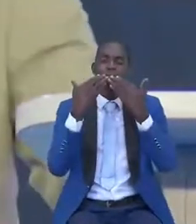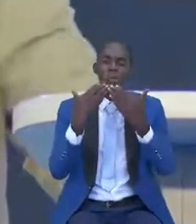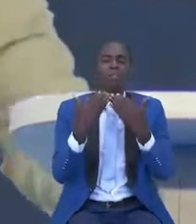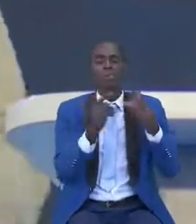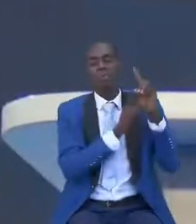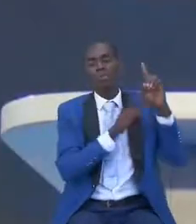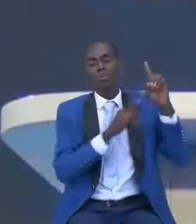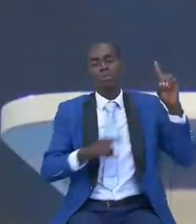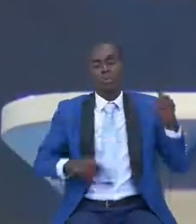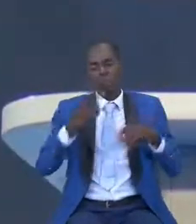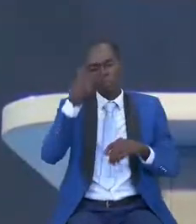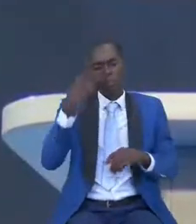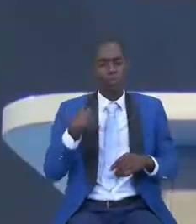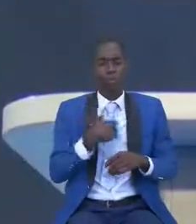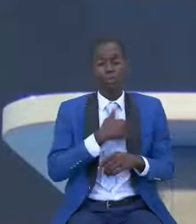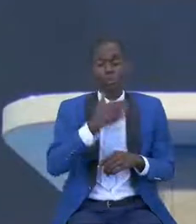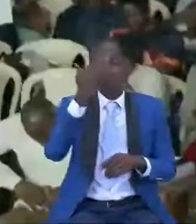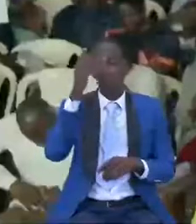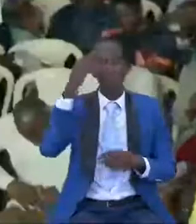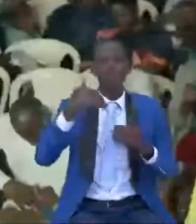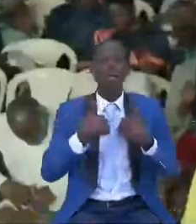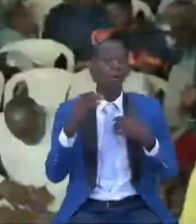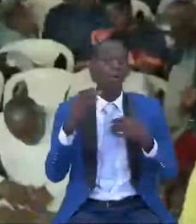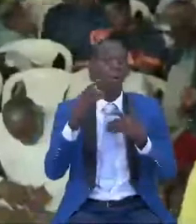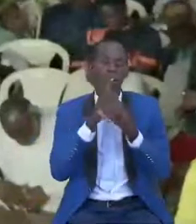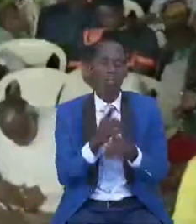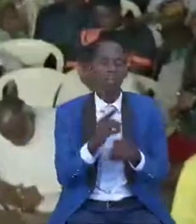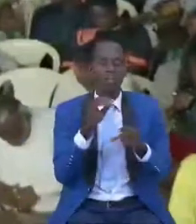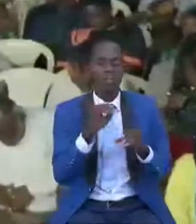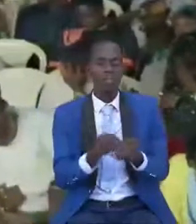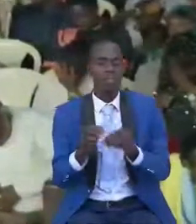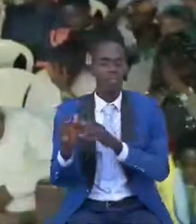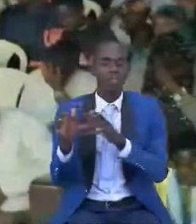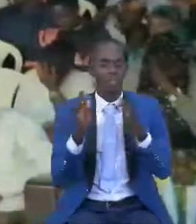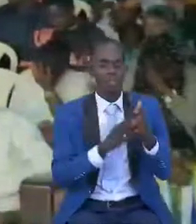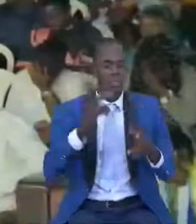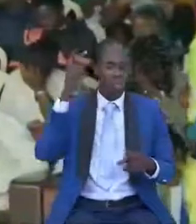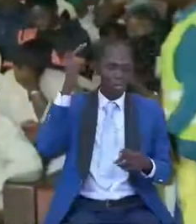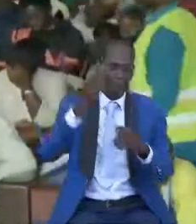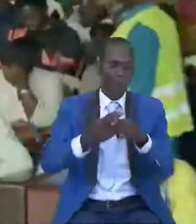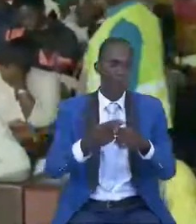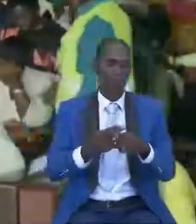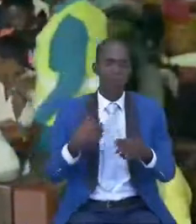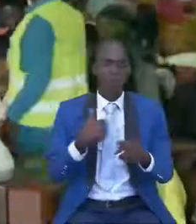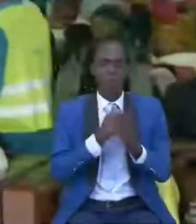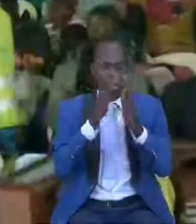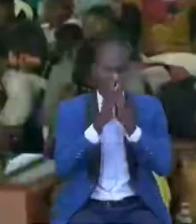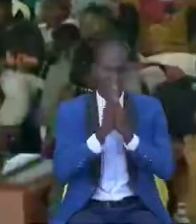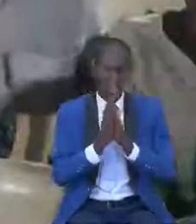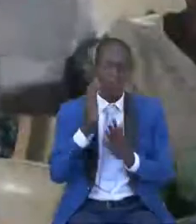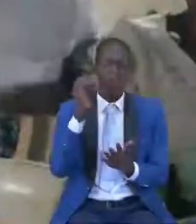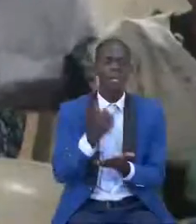chaque vie maintenant. Merci Seigneur pour l'exaucement. Au nom